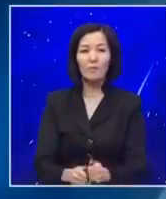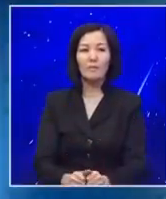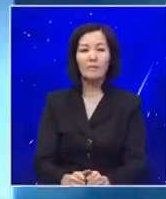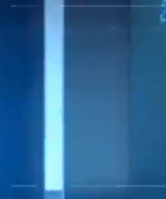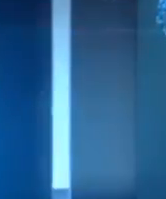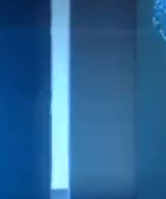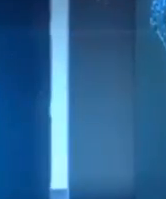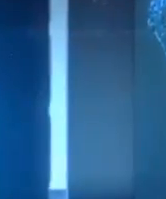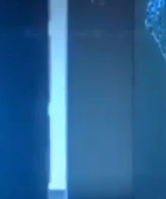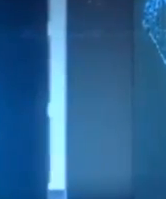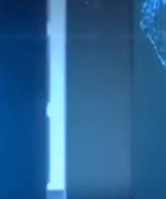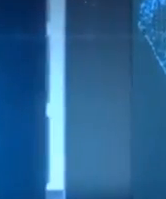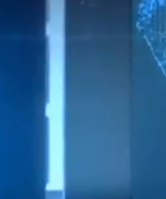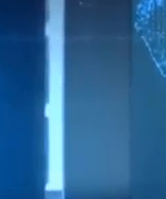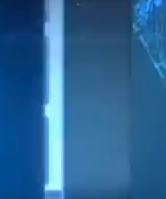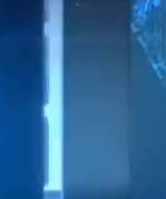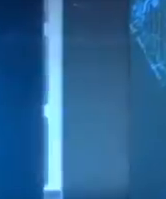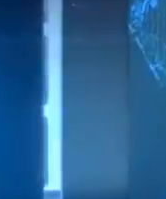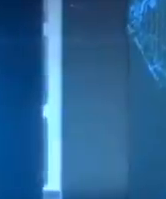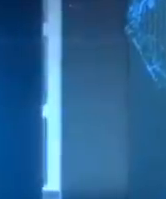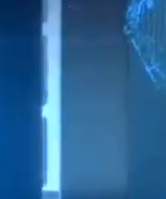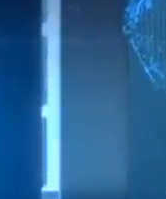Мадина Берікқызы, Мәди Байбосынов, Жетісу телеарнасы.